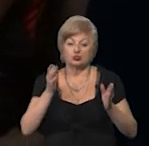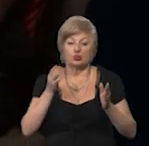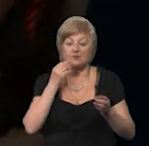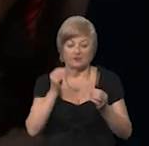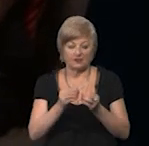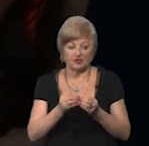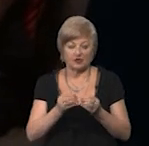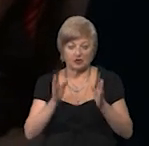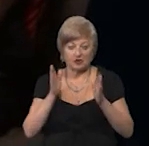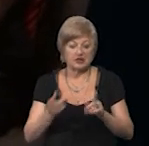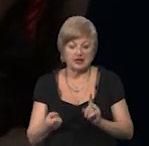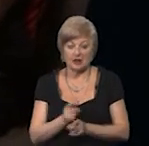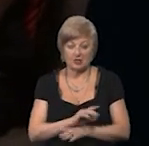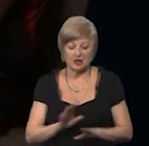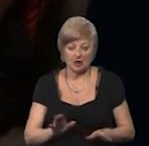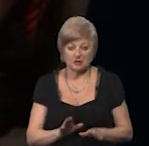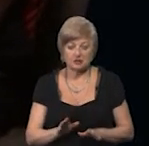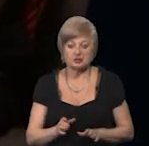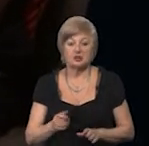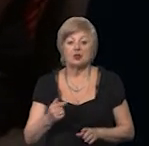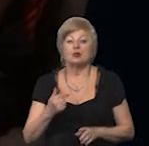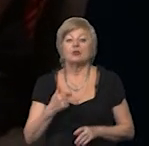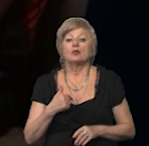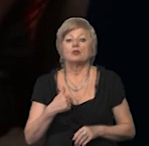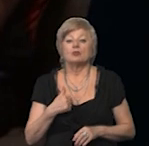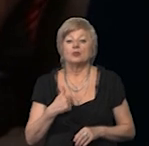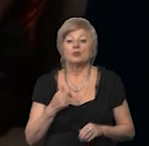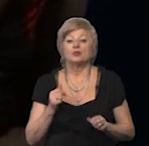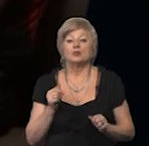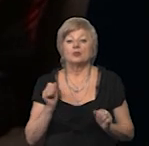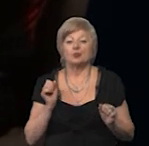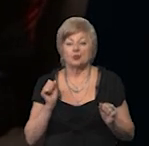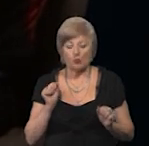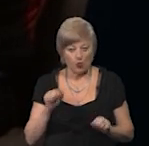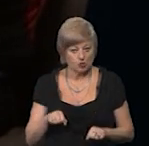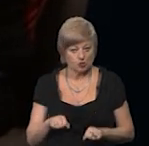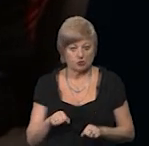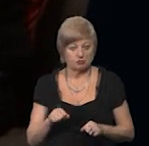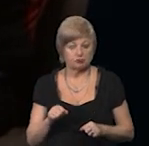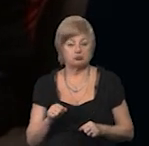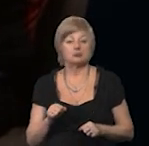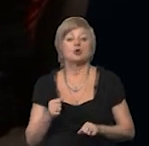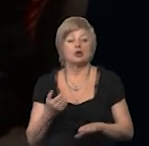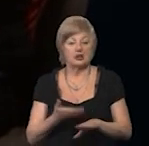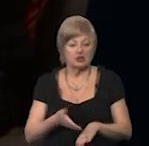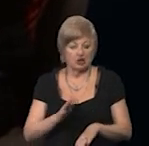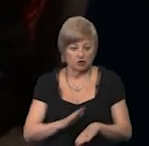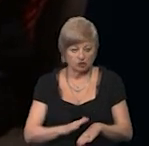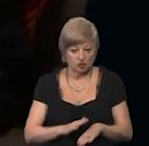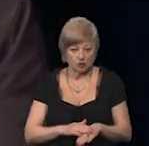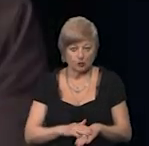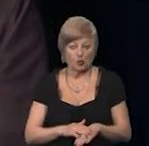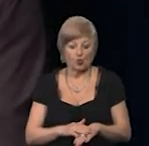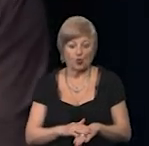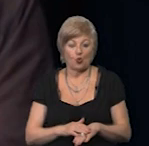тече по проводах, ми ж її не бачимо. Ми можемо відчути. Ну, ми ж можемо відчути. Окей, кажу, ти ж відчуваєш тепло руки? Ну, це ж